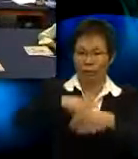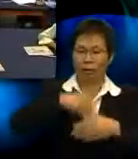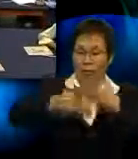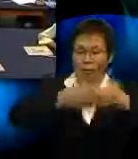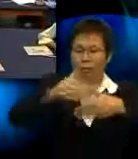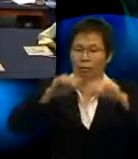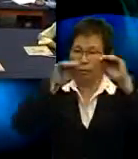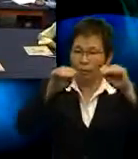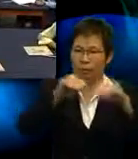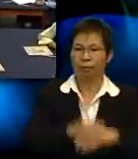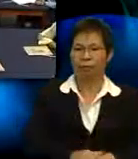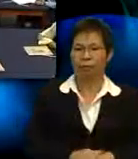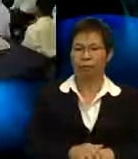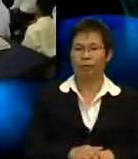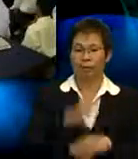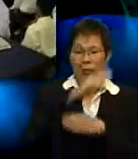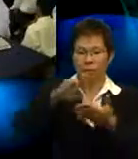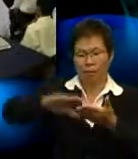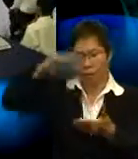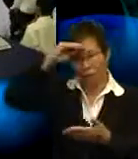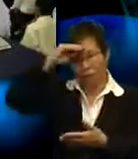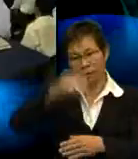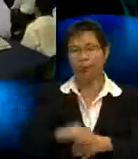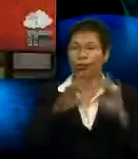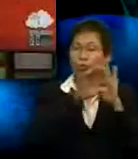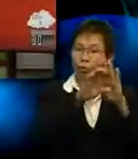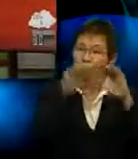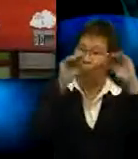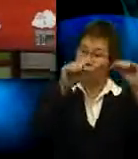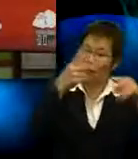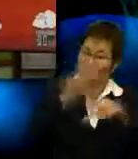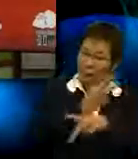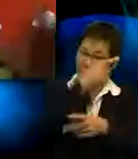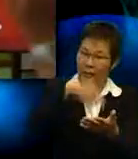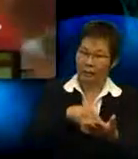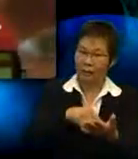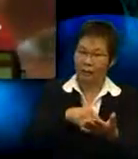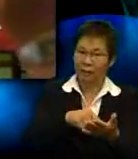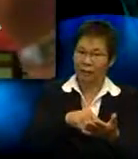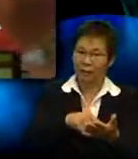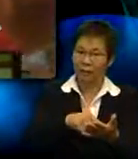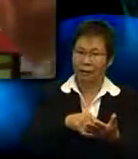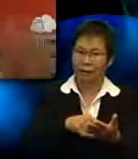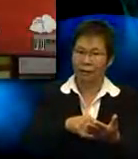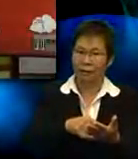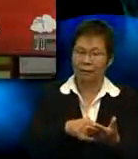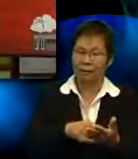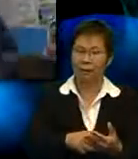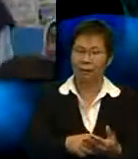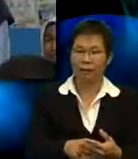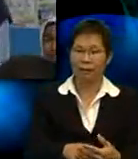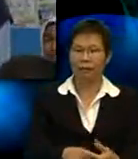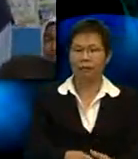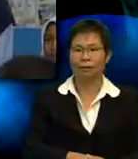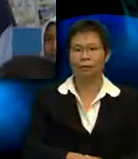pengajaran dan pembelajaran. Contoh pengajaran kali ini bertajuk bahan konduktor dan bahan